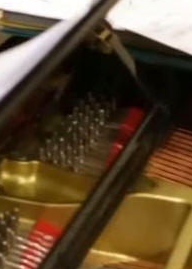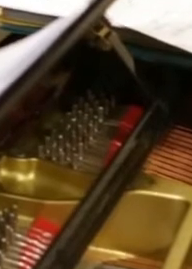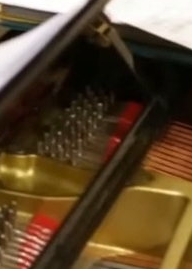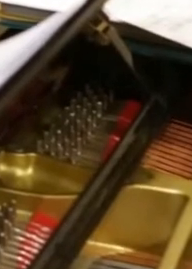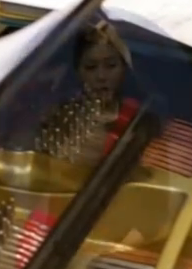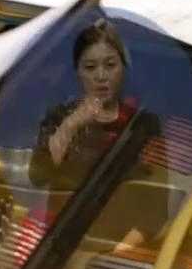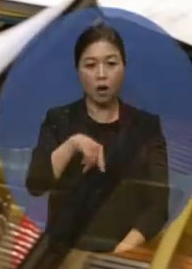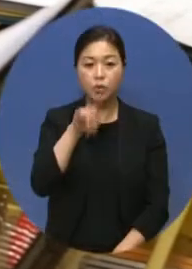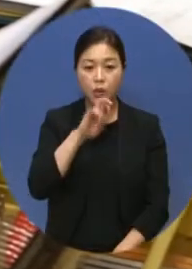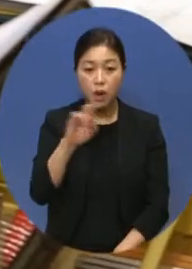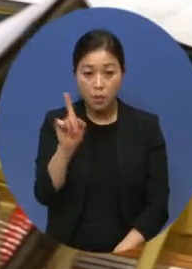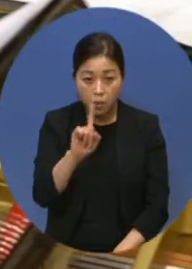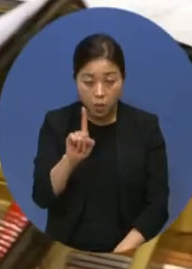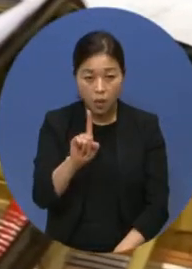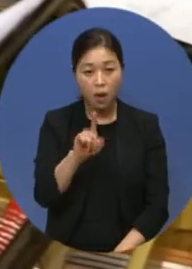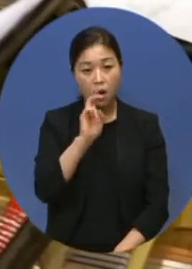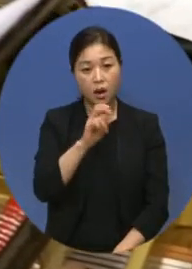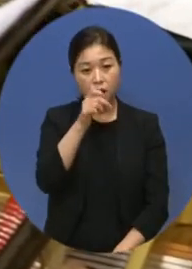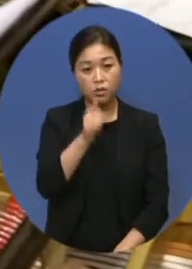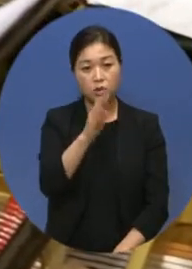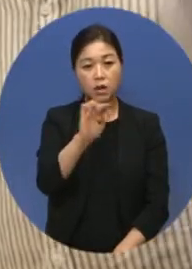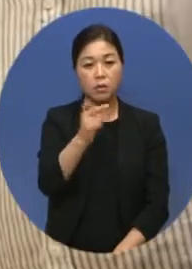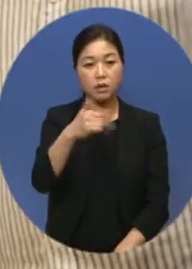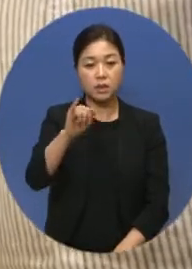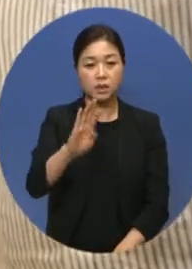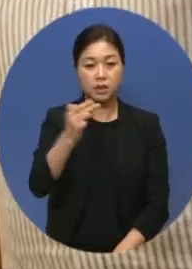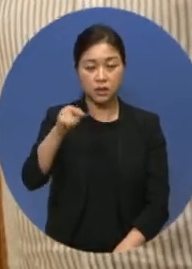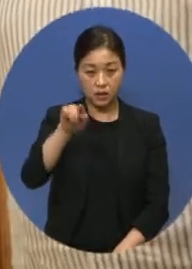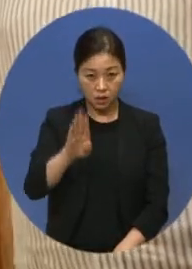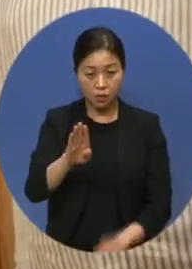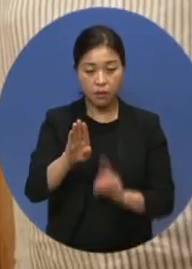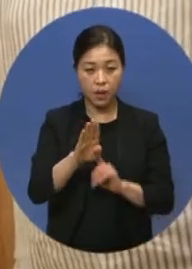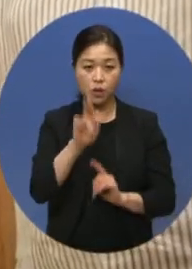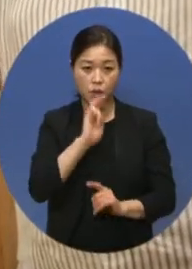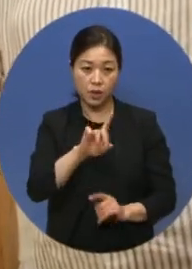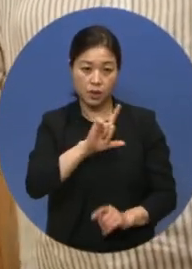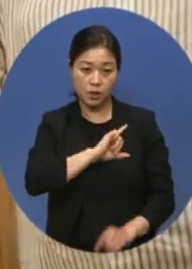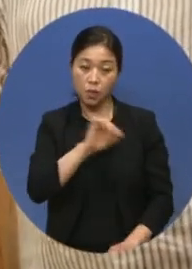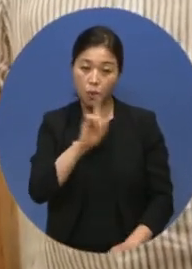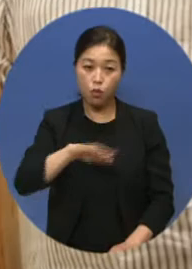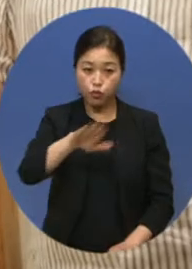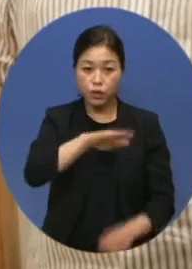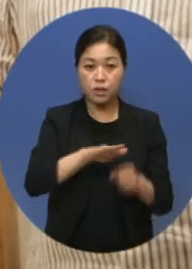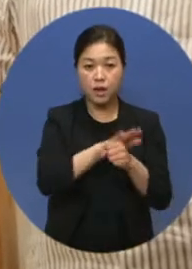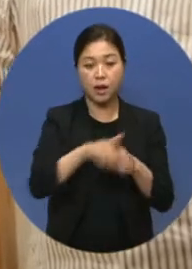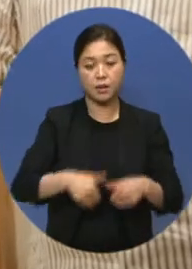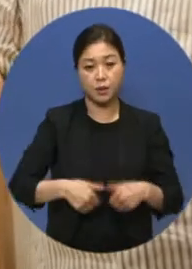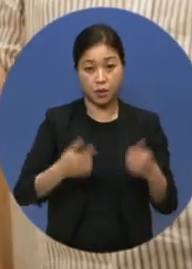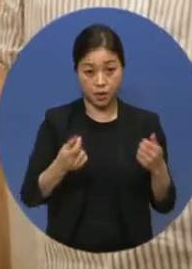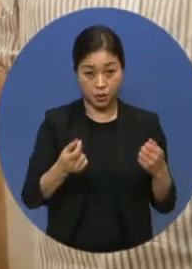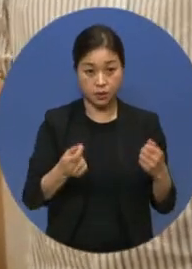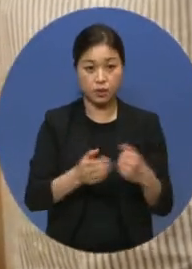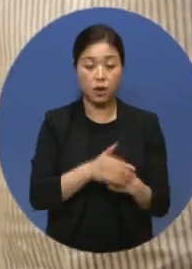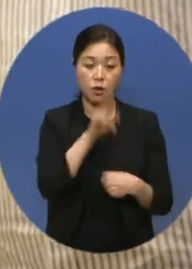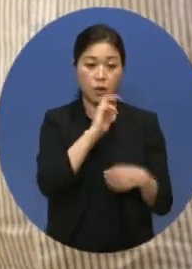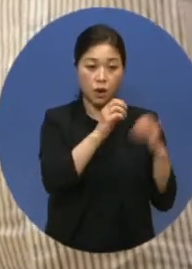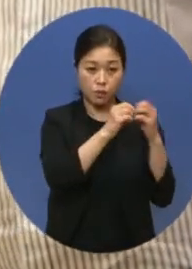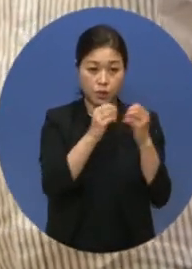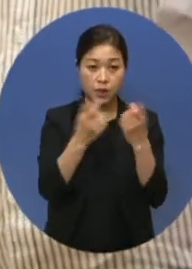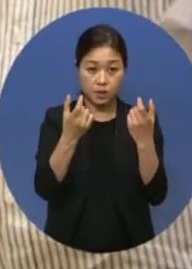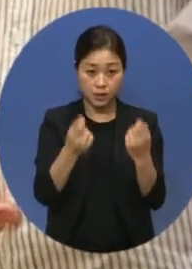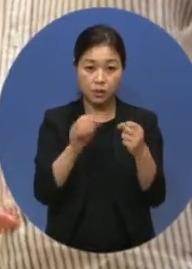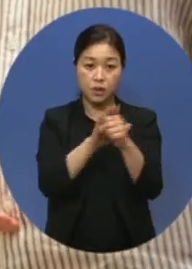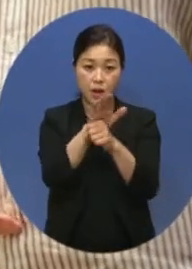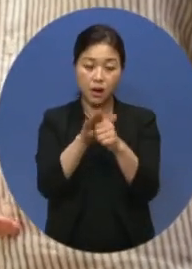다음 곡은 가수 변진섭의 노래 우리의 사랑이 필요한 거죠인데요. 노래의 가사처럼